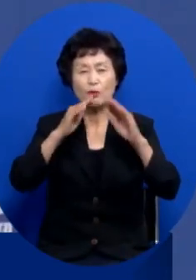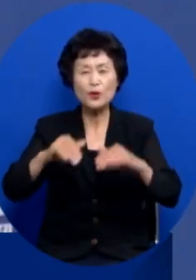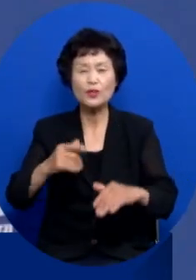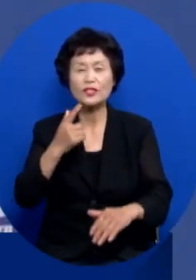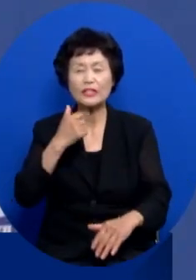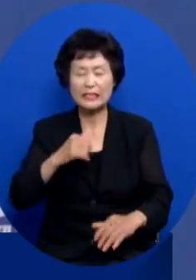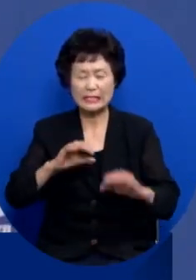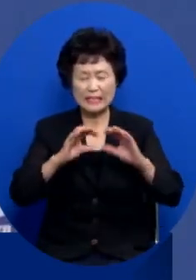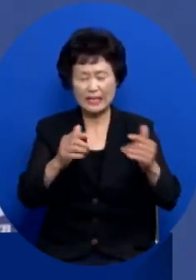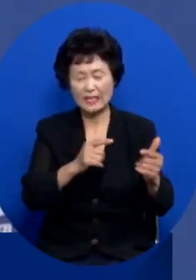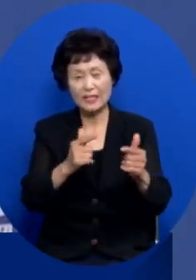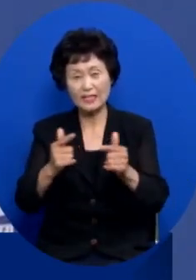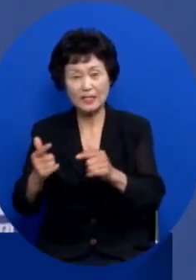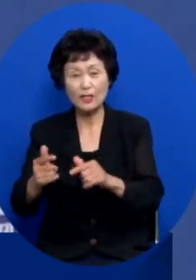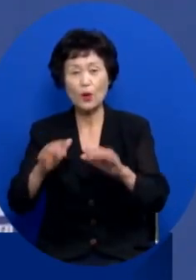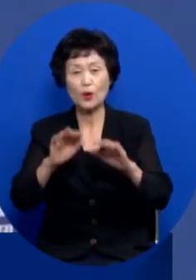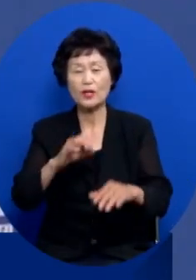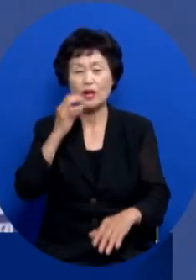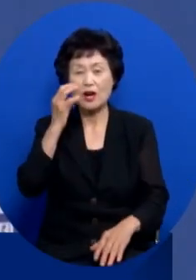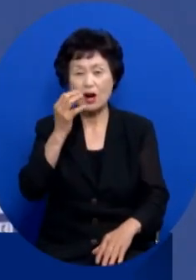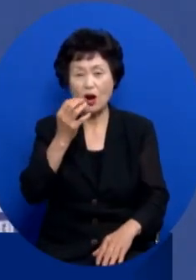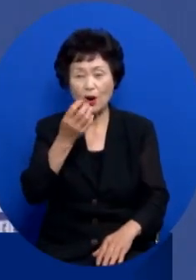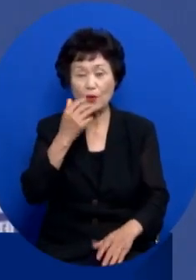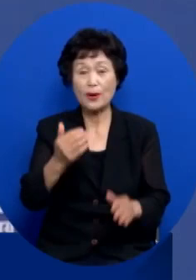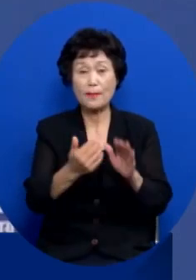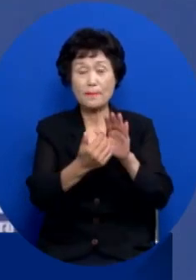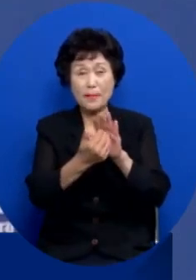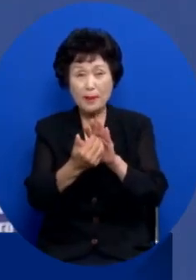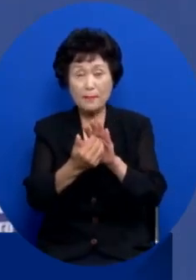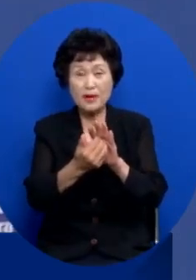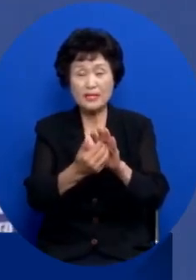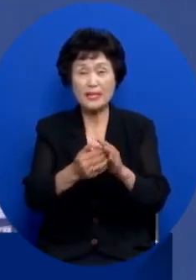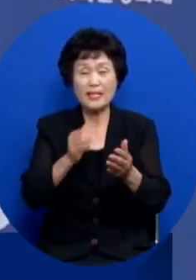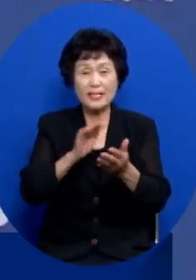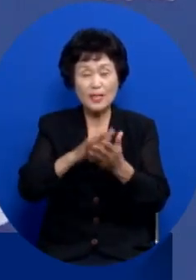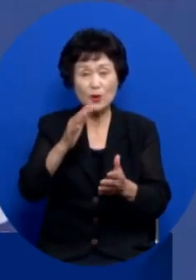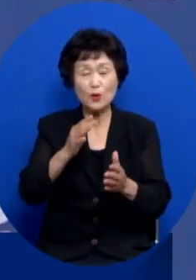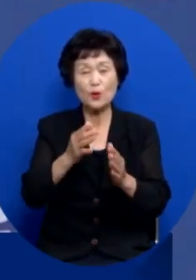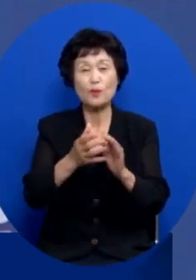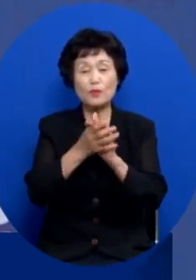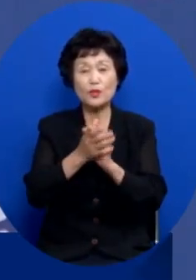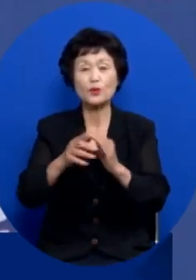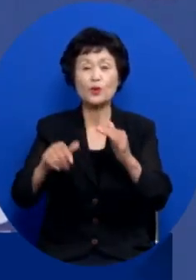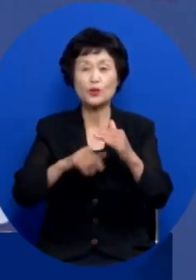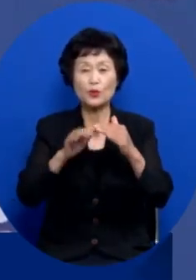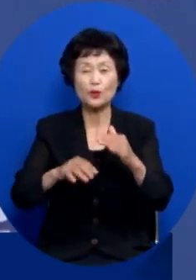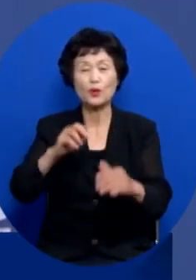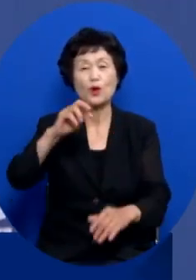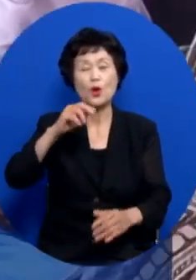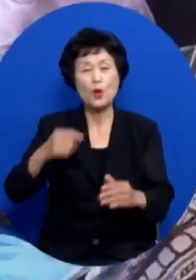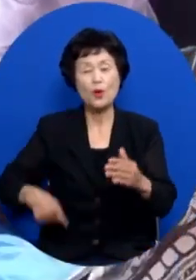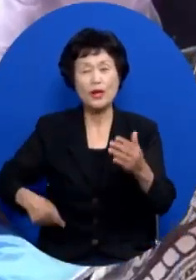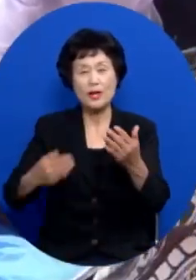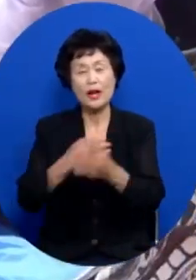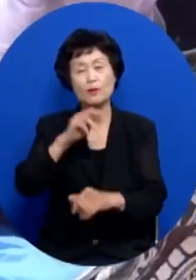그 나라들이 오늘 거룩한 방패제 열기로 다시 회개하며 돌아올 줄로 믿습니다.